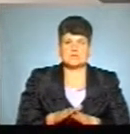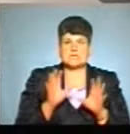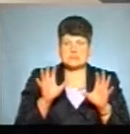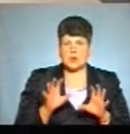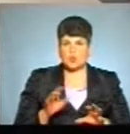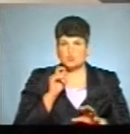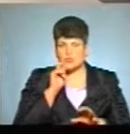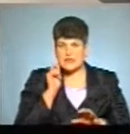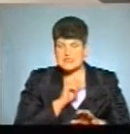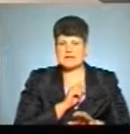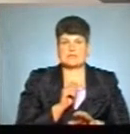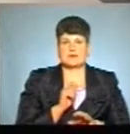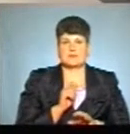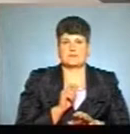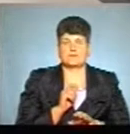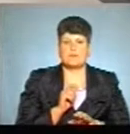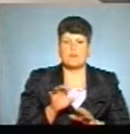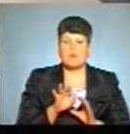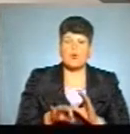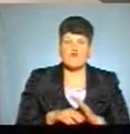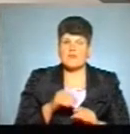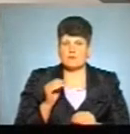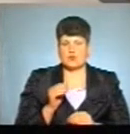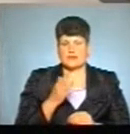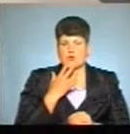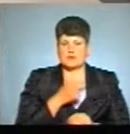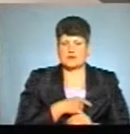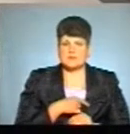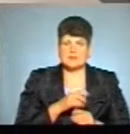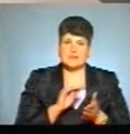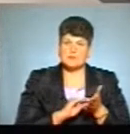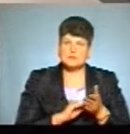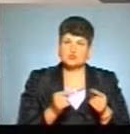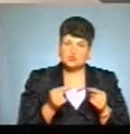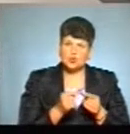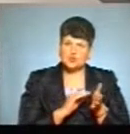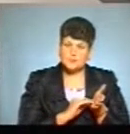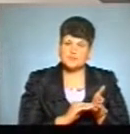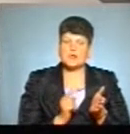вибори народних депутатів, в якому чітко встановлюється, що друкована